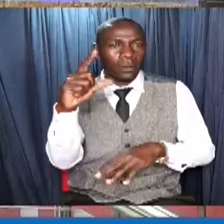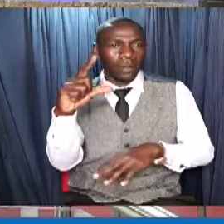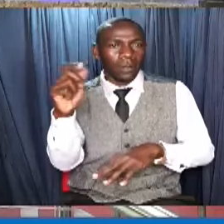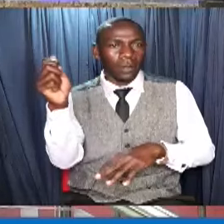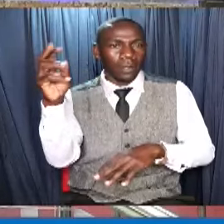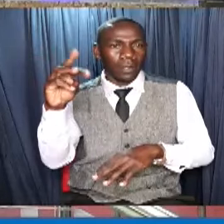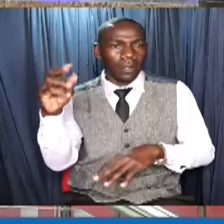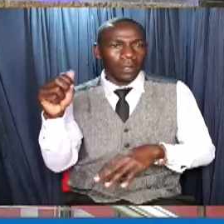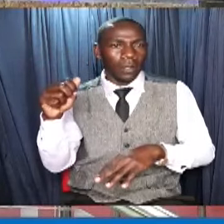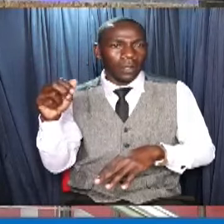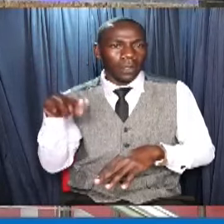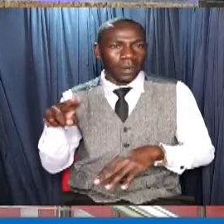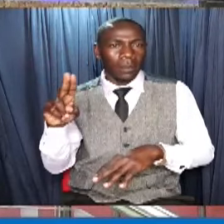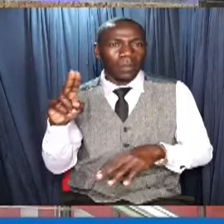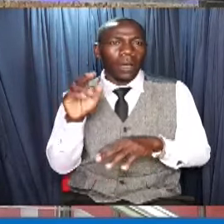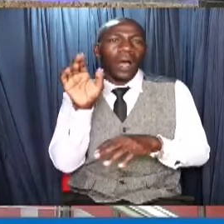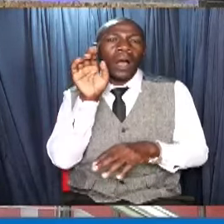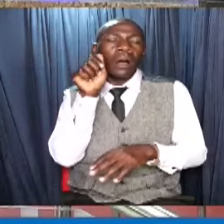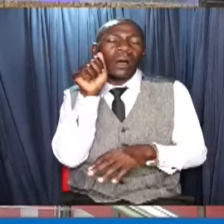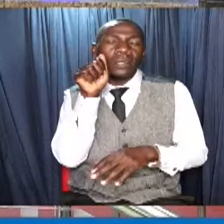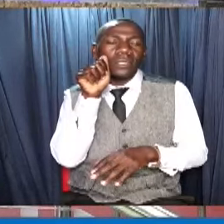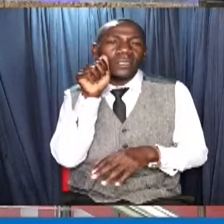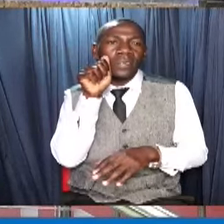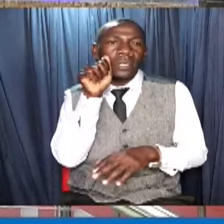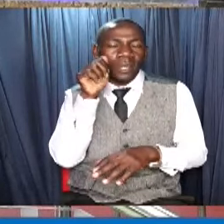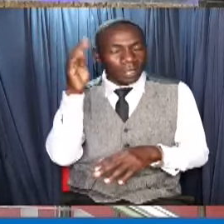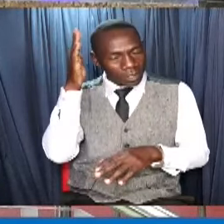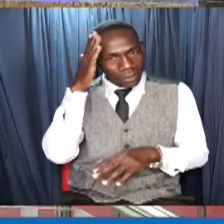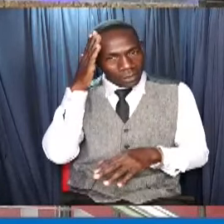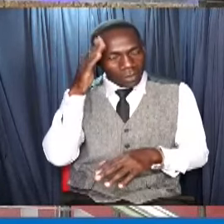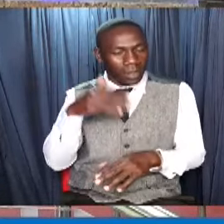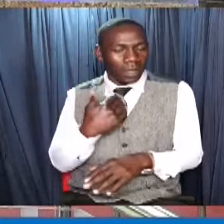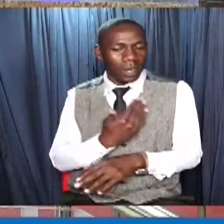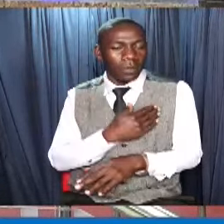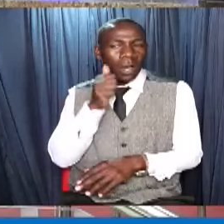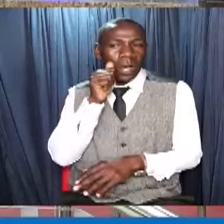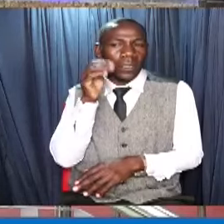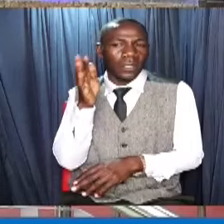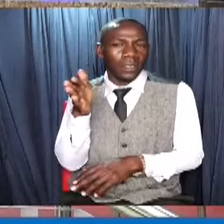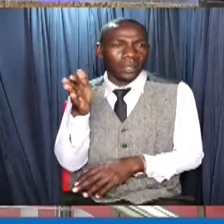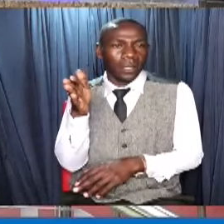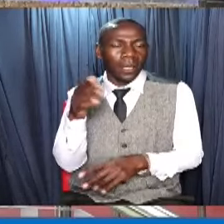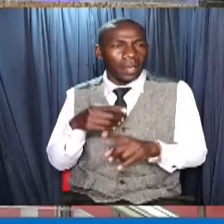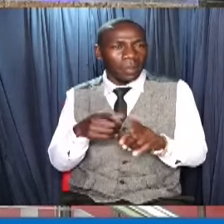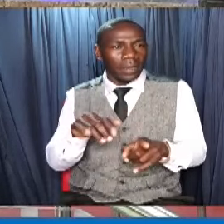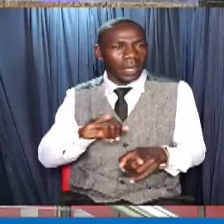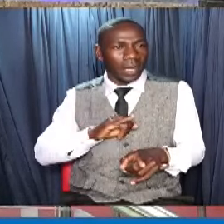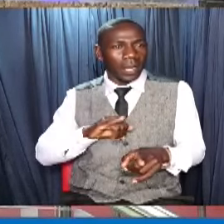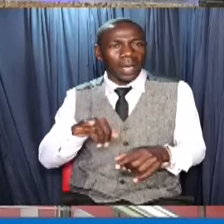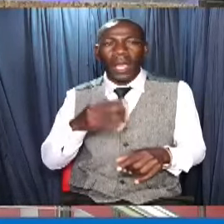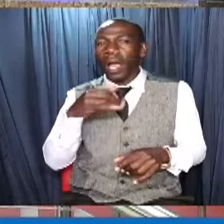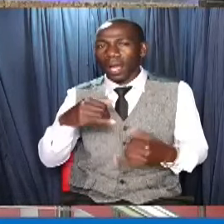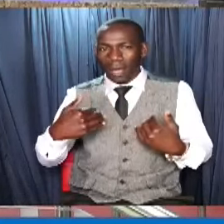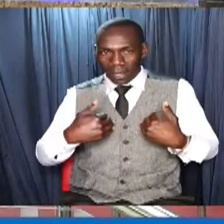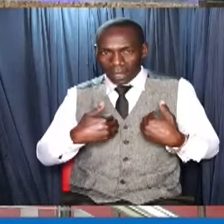nikicheza na huyu ni shangazi yetu. So how do I play with my aunt? Ni watoto wa baba mkubwa kweli lakini wanamtambua ni shangazi yetu huyu. They knew that this is their aunt. Lakini mimi kwa sababu ninalana.